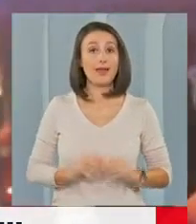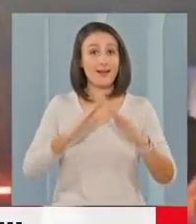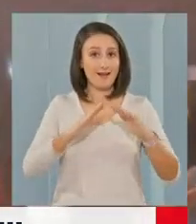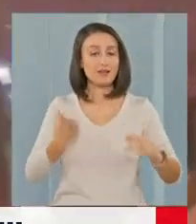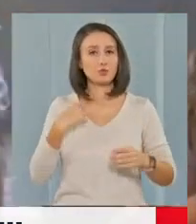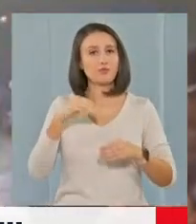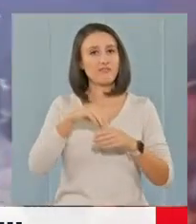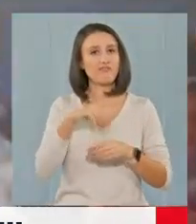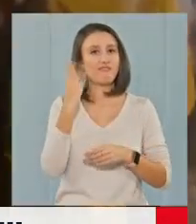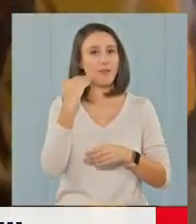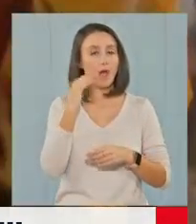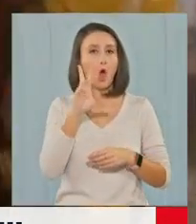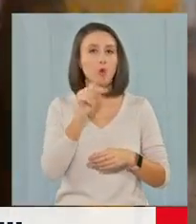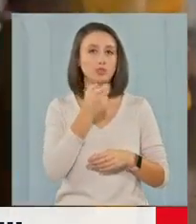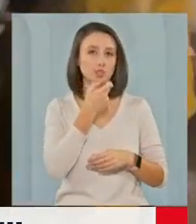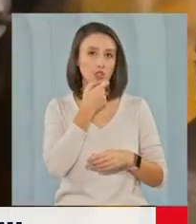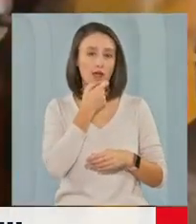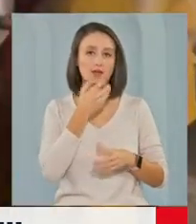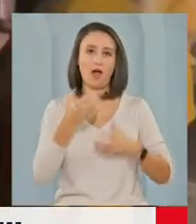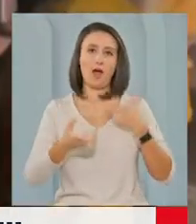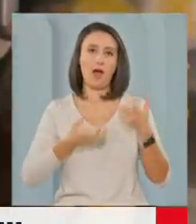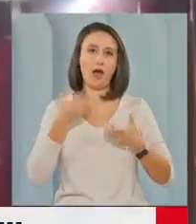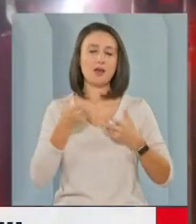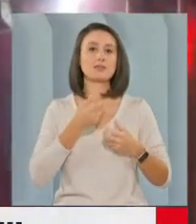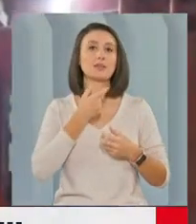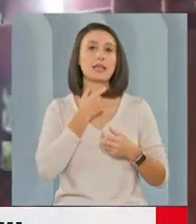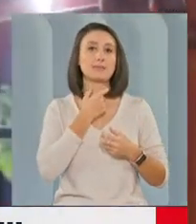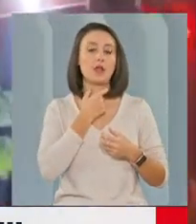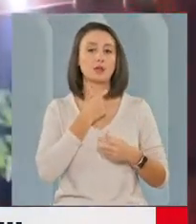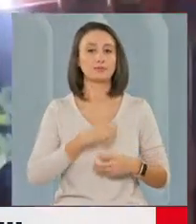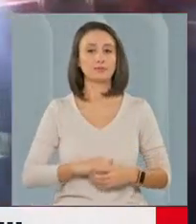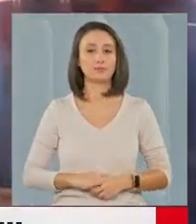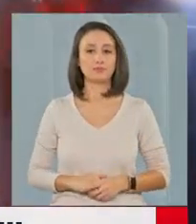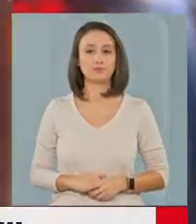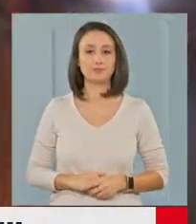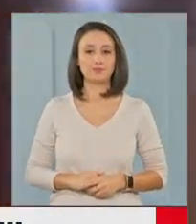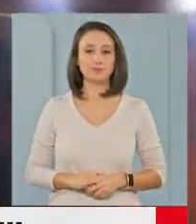de 80 de ani care a suferit arsuri ale căilor respiratorii.